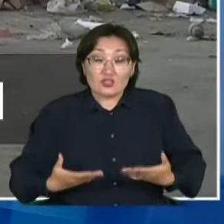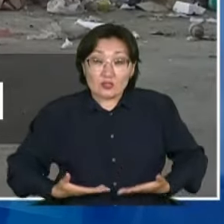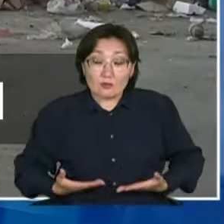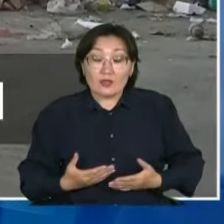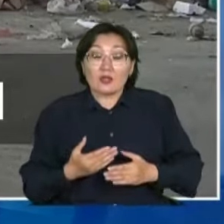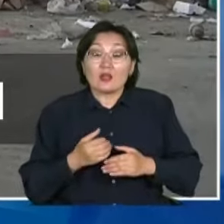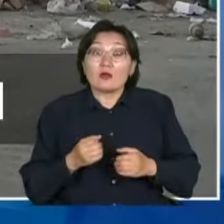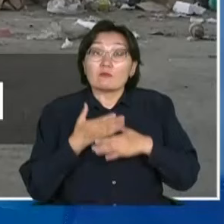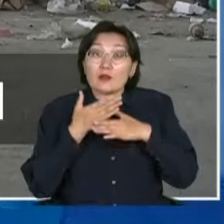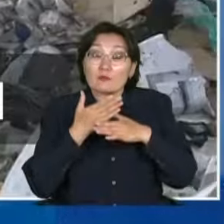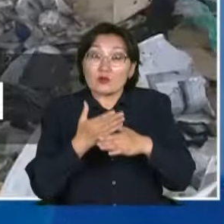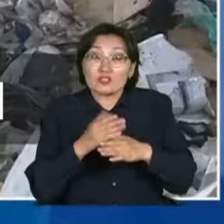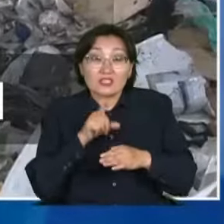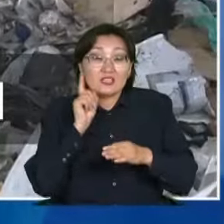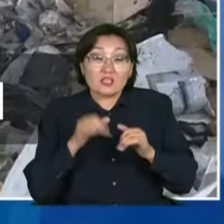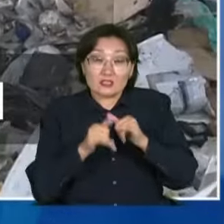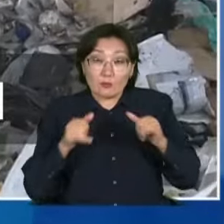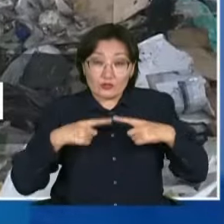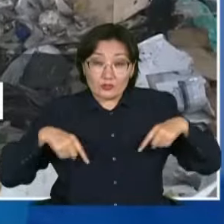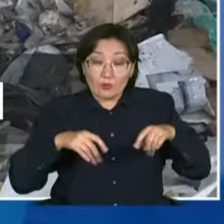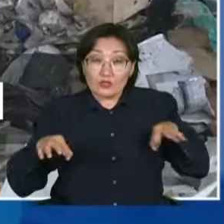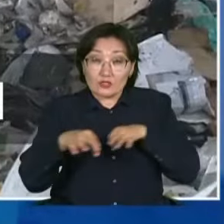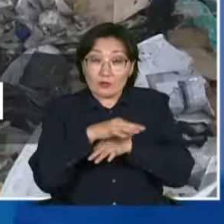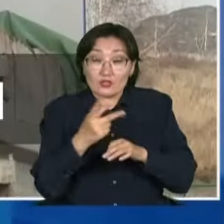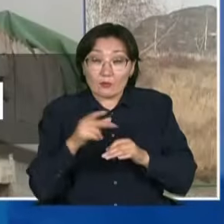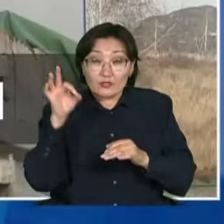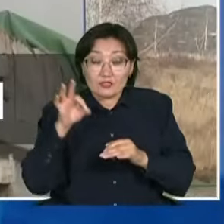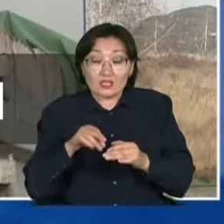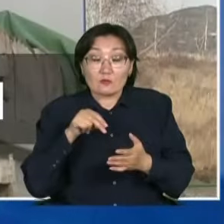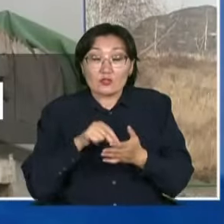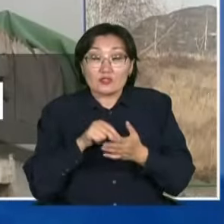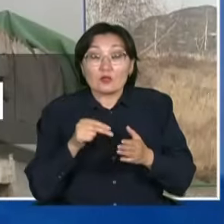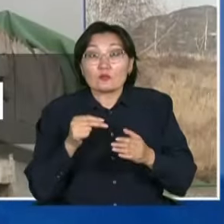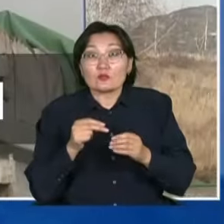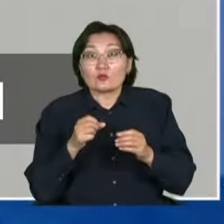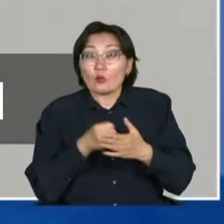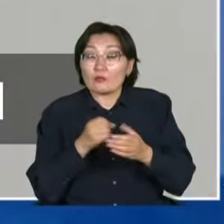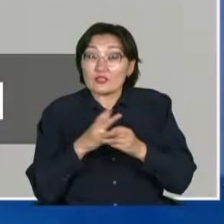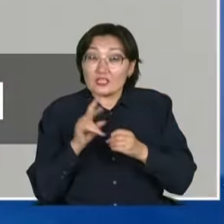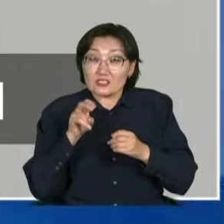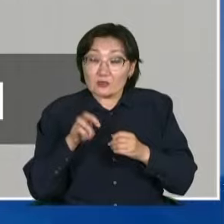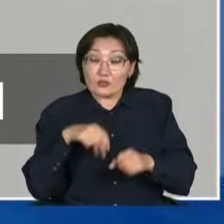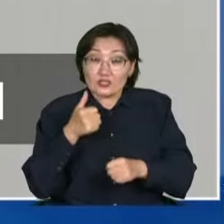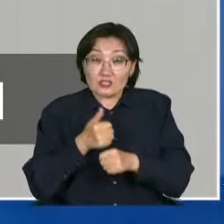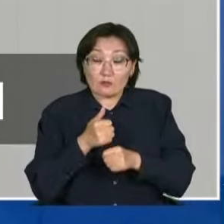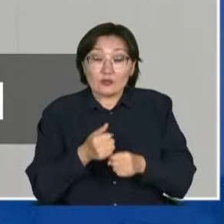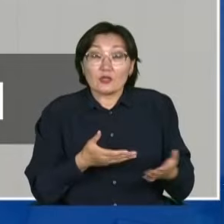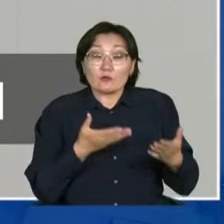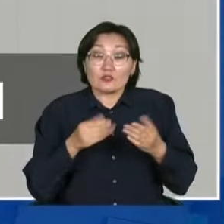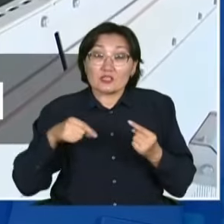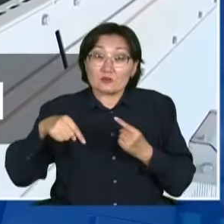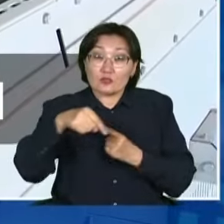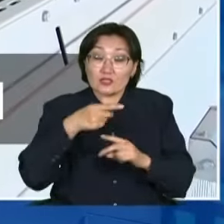жасыл-дому. Предусмотрено льготное кредитование проектов под 3% на срок до 15 лет. Сейчас главное привлечь бизнес к